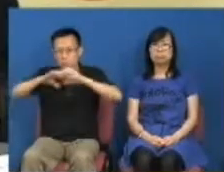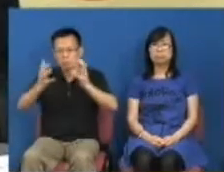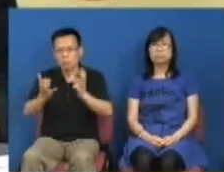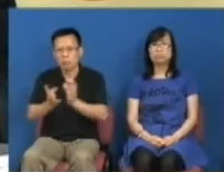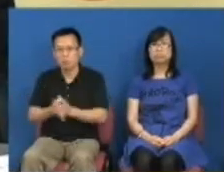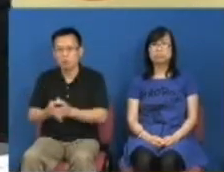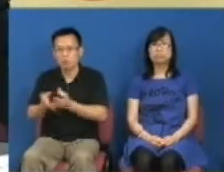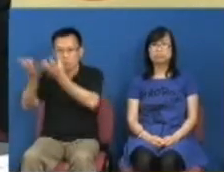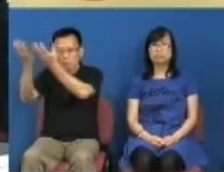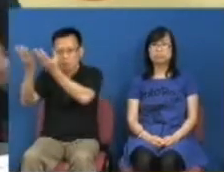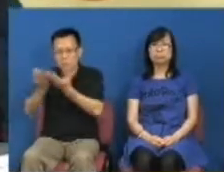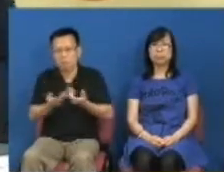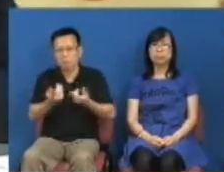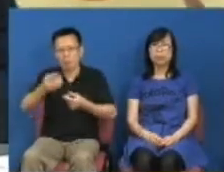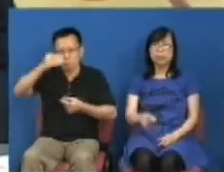子是